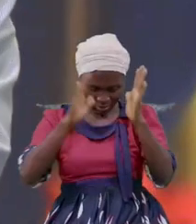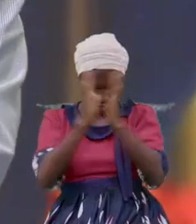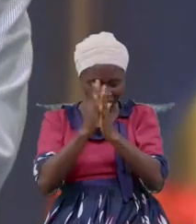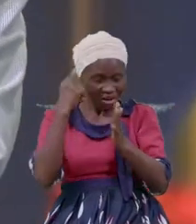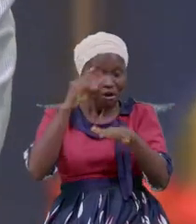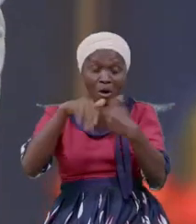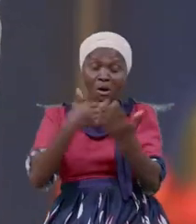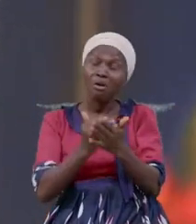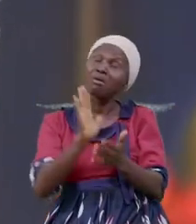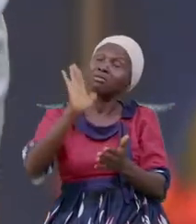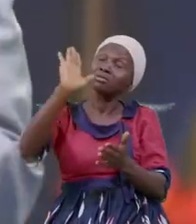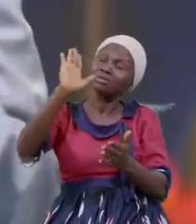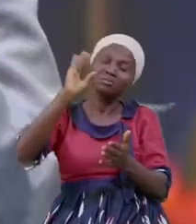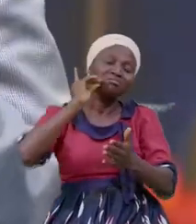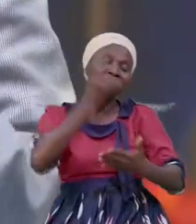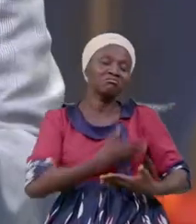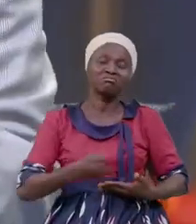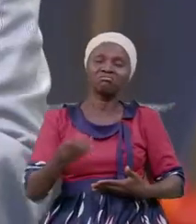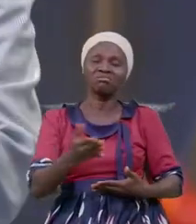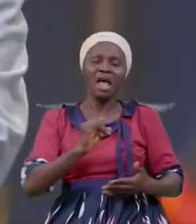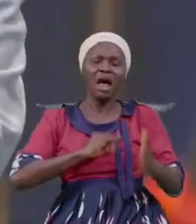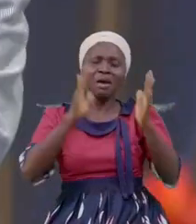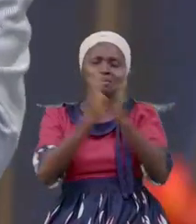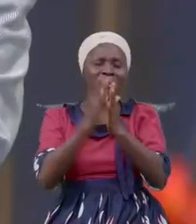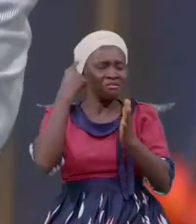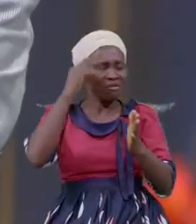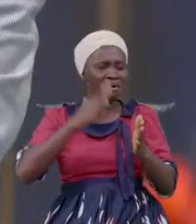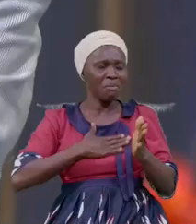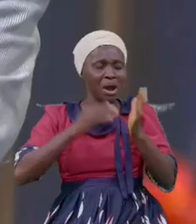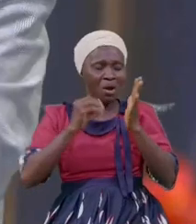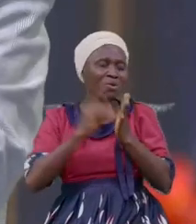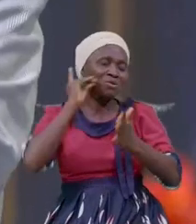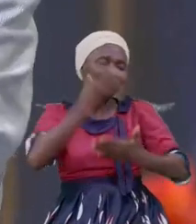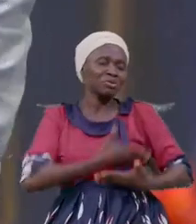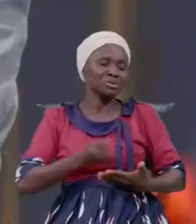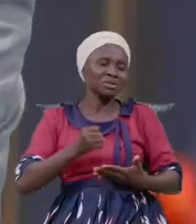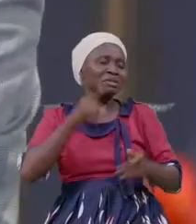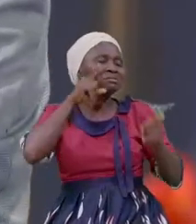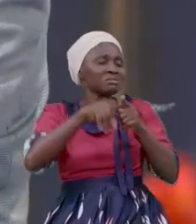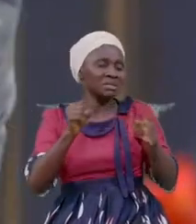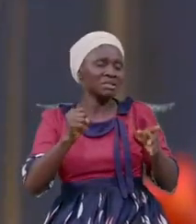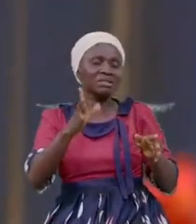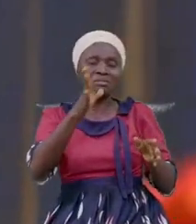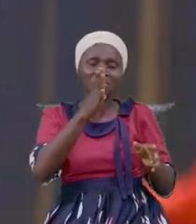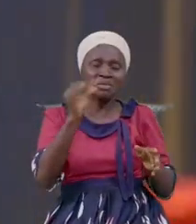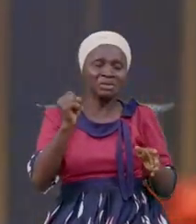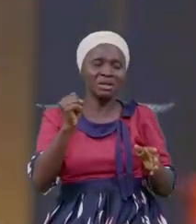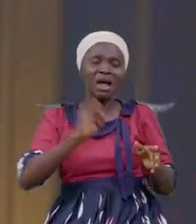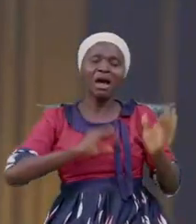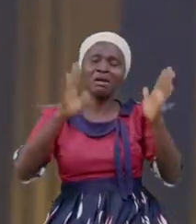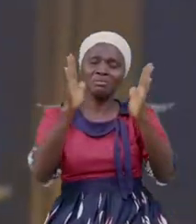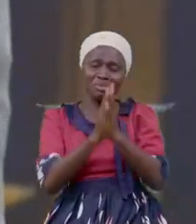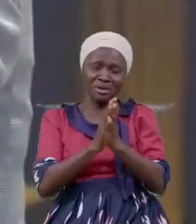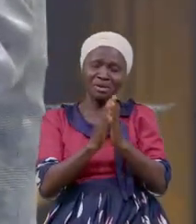pour toutes tes filles je prie pour mes filles et mes sœurs et M je prie Seigneur